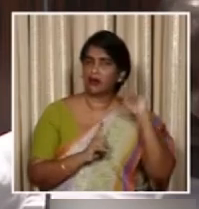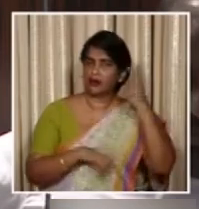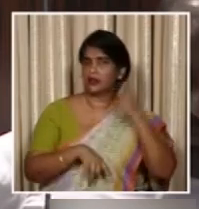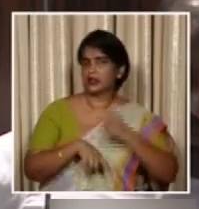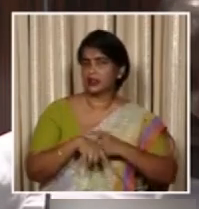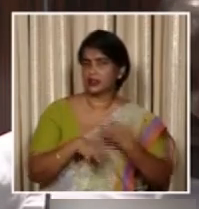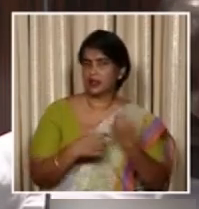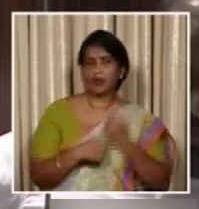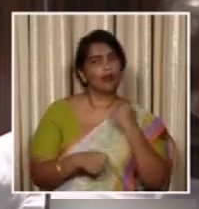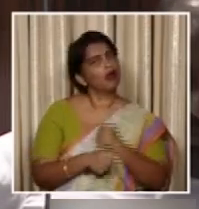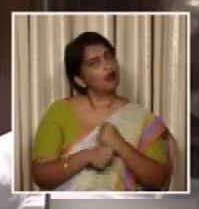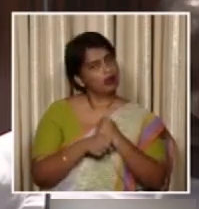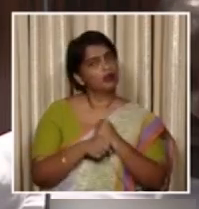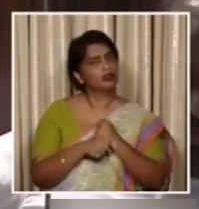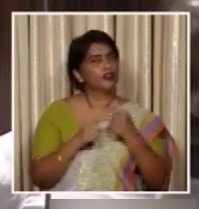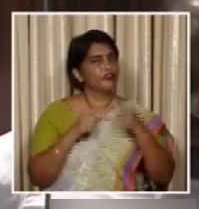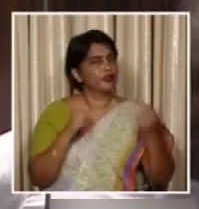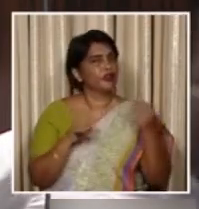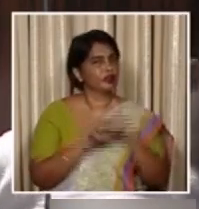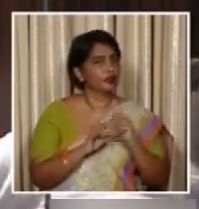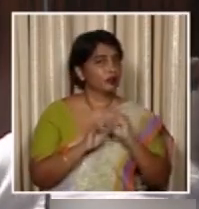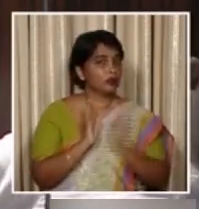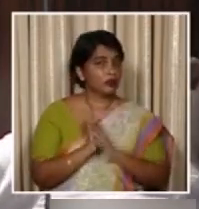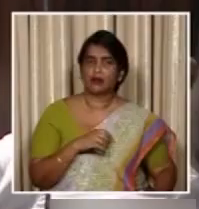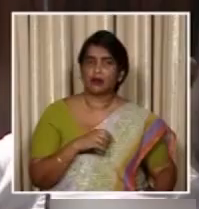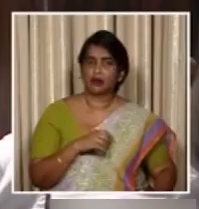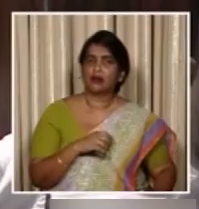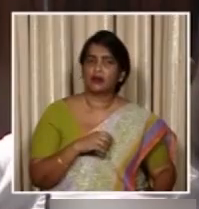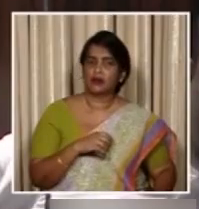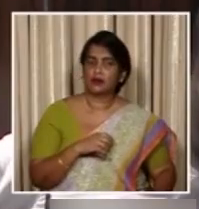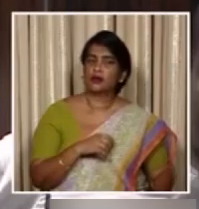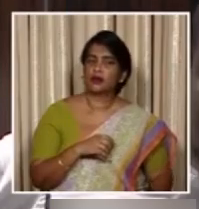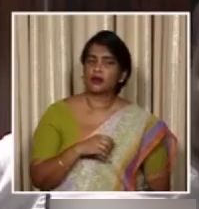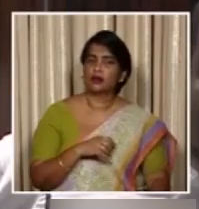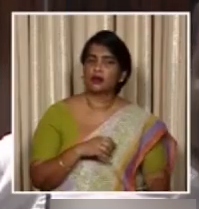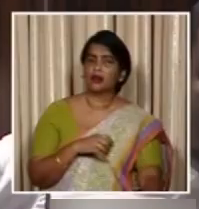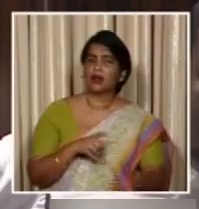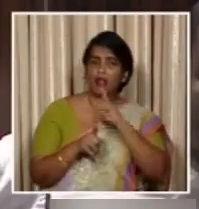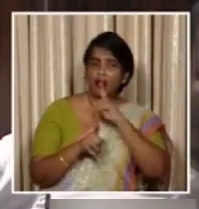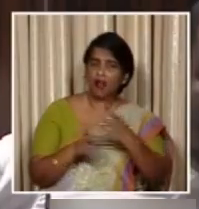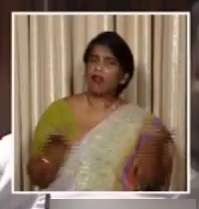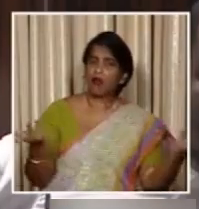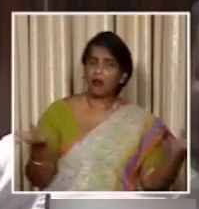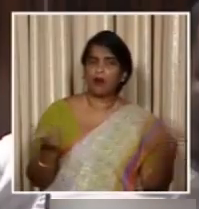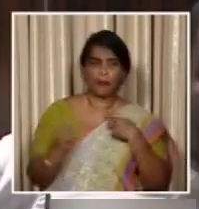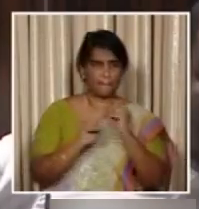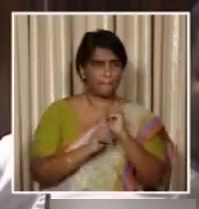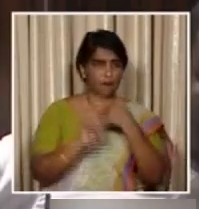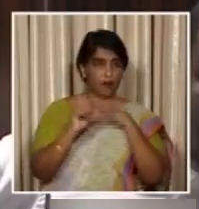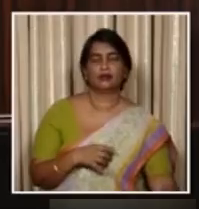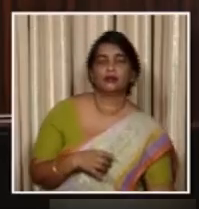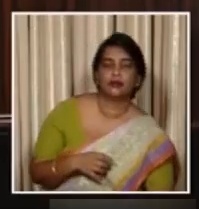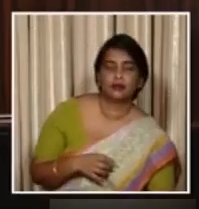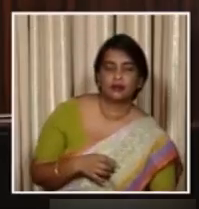අවස්ථාව හම්බෙන්නේ ආණ්ඩුවේ හිටියදී ත්‍රිපක්ෂයේ හිටියදී අගමැතිතුමාගෙන් අහන්න හම්බෙන පළවෙනි ප්‍රශ්නේ මේ. අපි මම අහන්න නැතුව මොකක්ද අහන්නේ? ඔබතුමාත්ක පෞද්ගලික කාමරේට ගිහිල්ලා